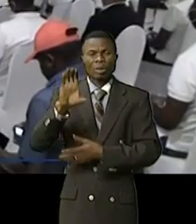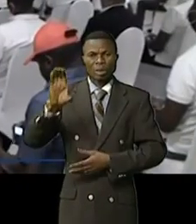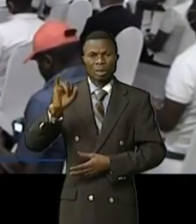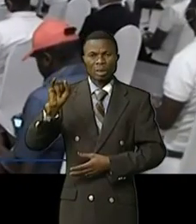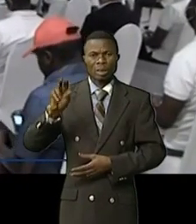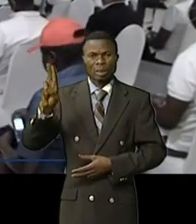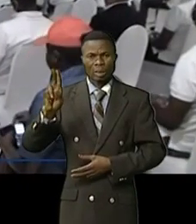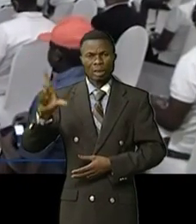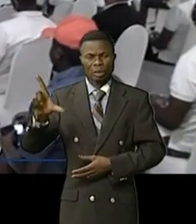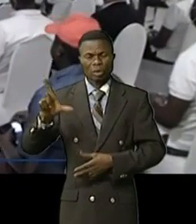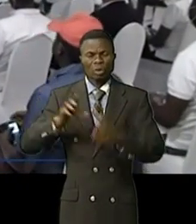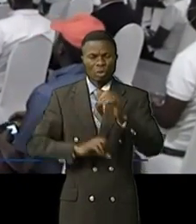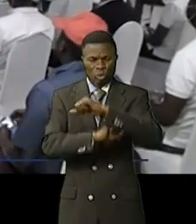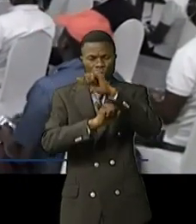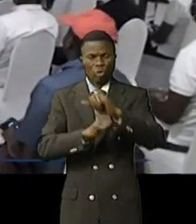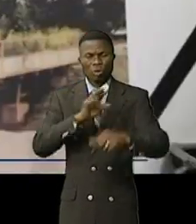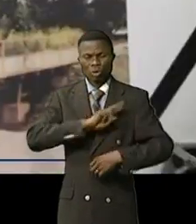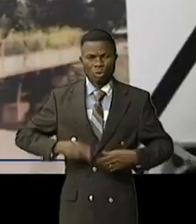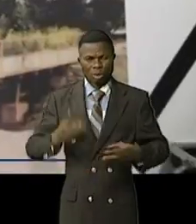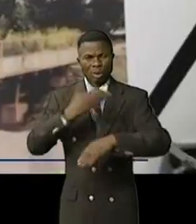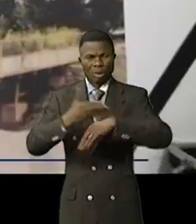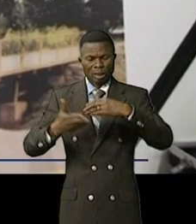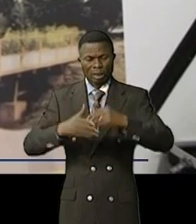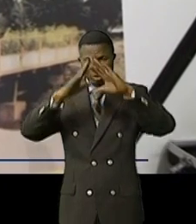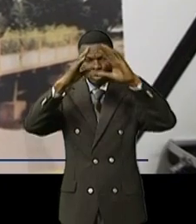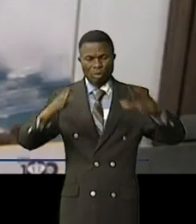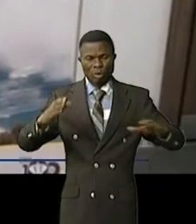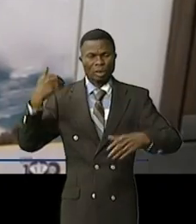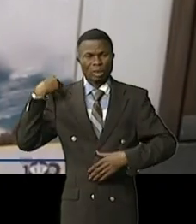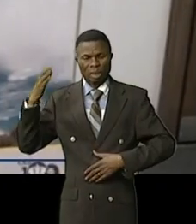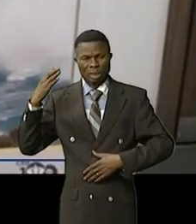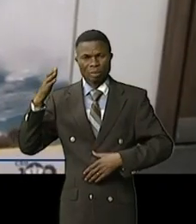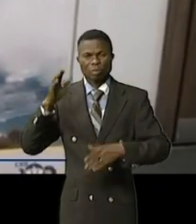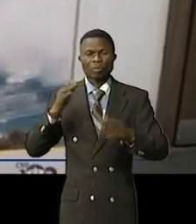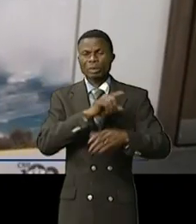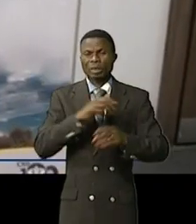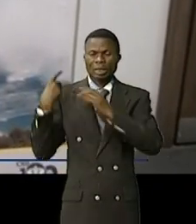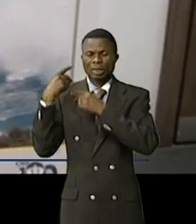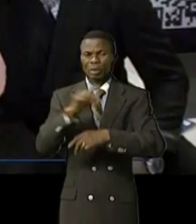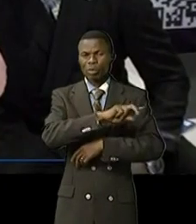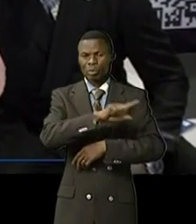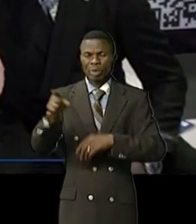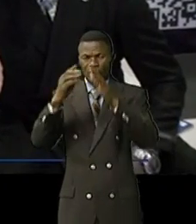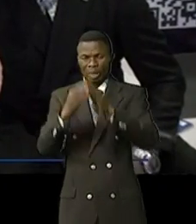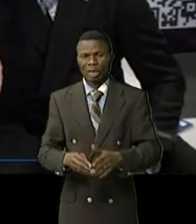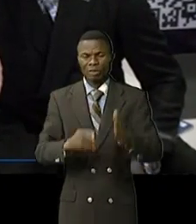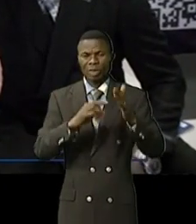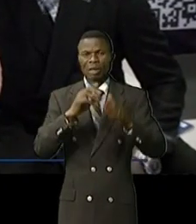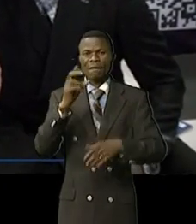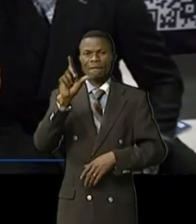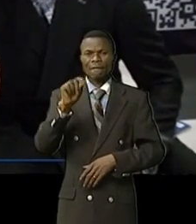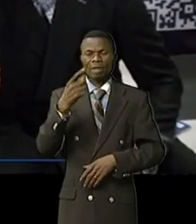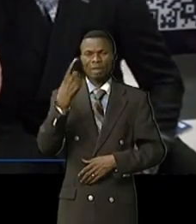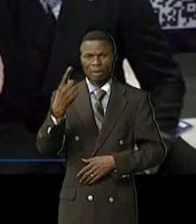accompagne la RDC dans la construction de ses infrastructures depuis 1921. La qualité